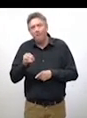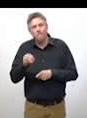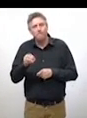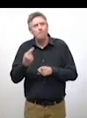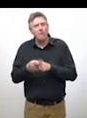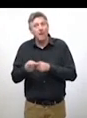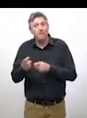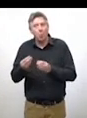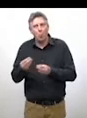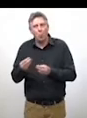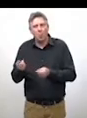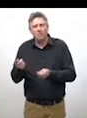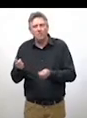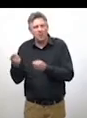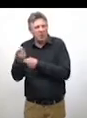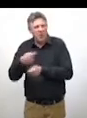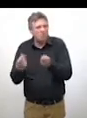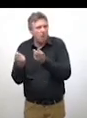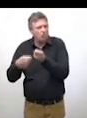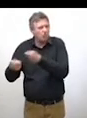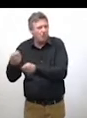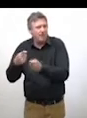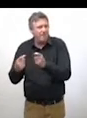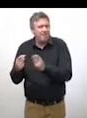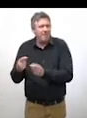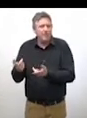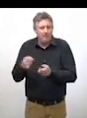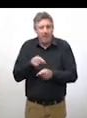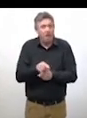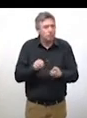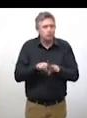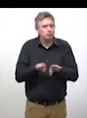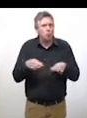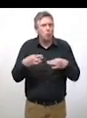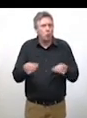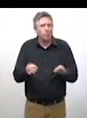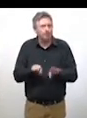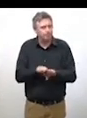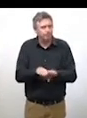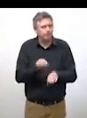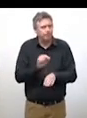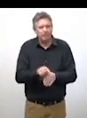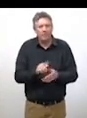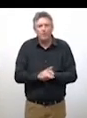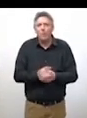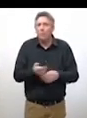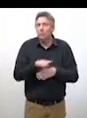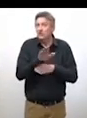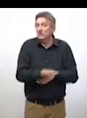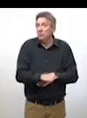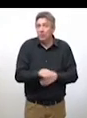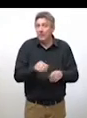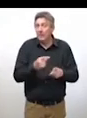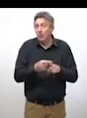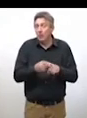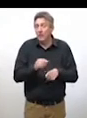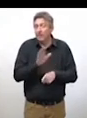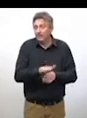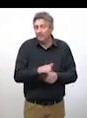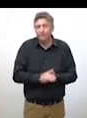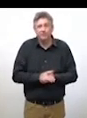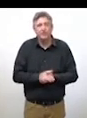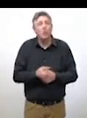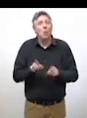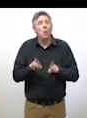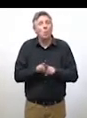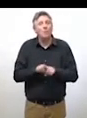constitution d'un compte de réserve, donc ce qui permet d'assurer quand même un peu de sécurité sur cette monnaie-là. Et également